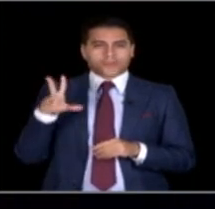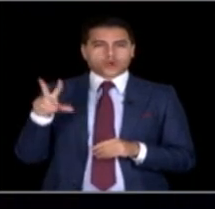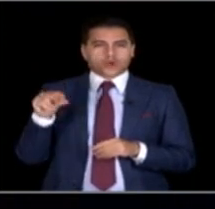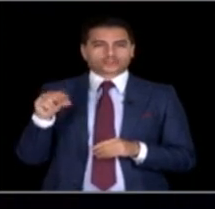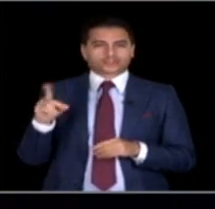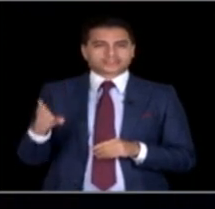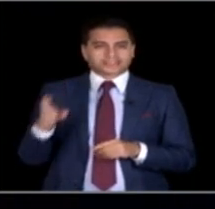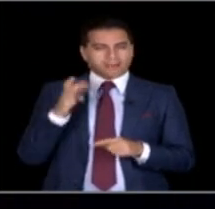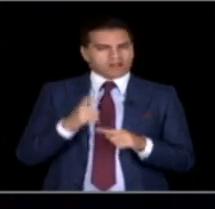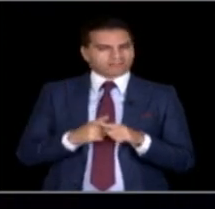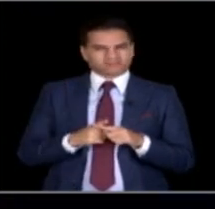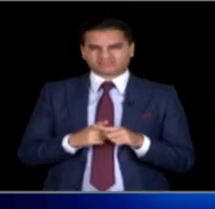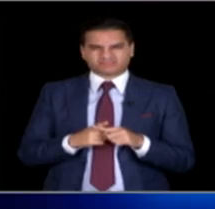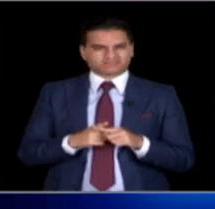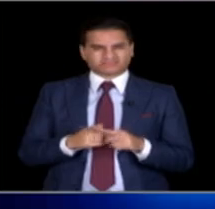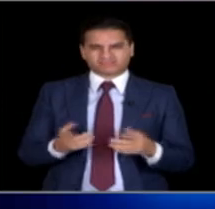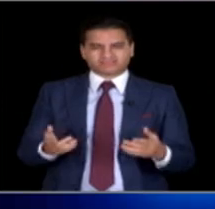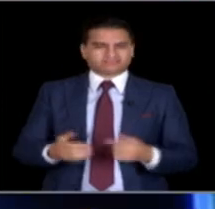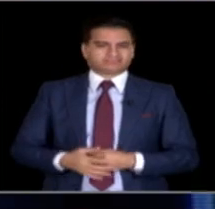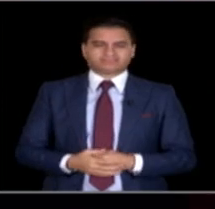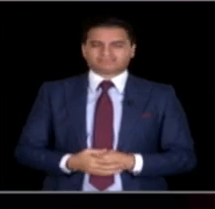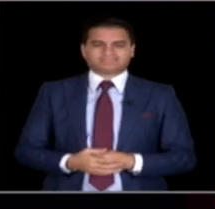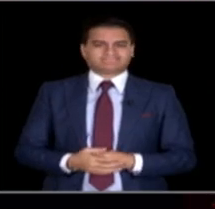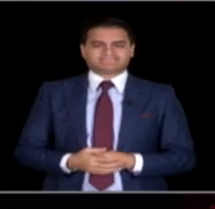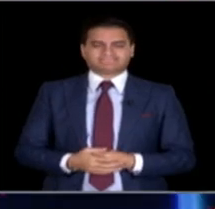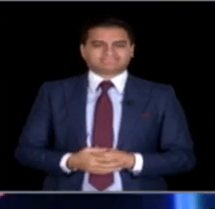520. إجابة خاطئة.